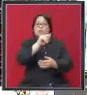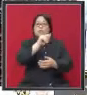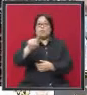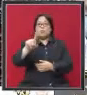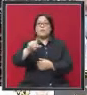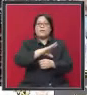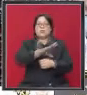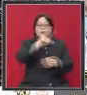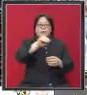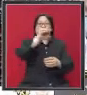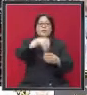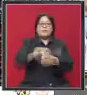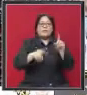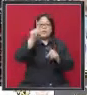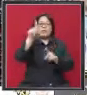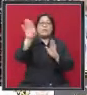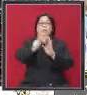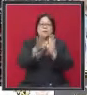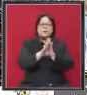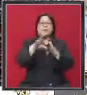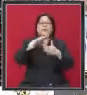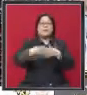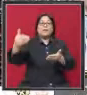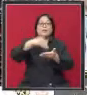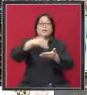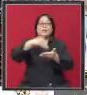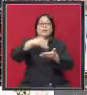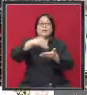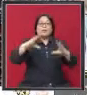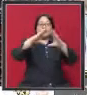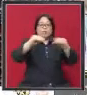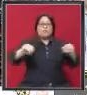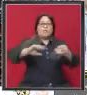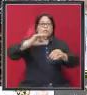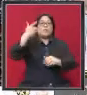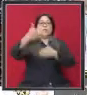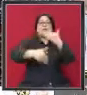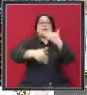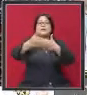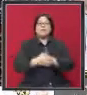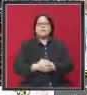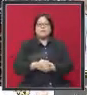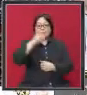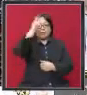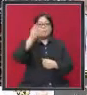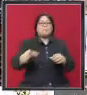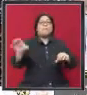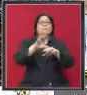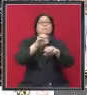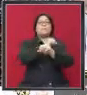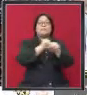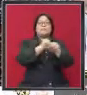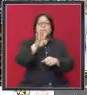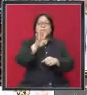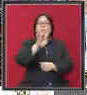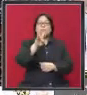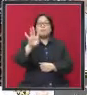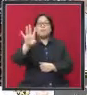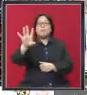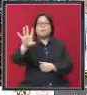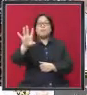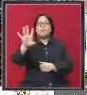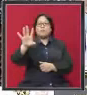2021. Berserta 1 bilion ringgit lagi untuk membendung gelombang ketiga. Kerajaan memperuntukkan